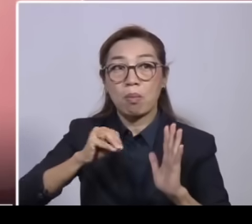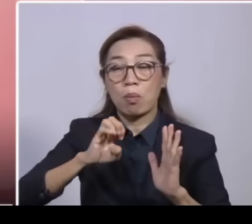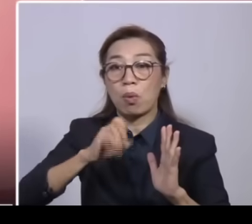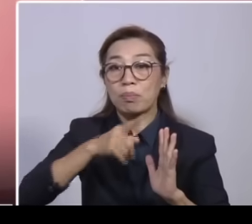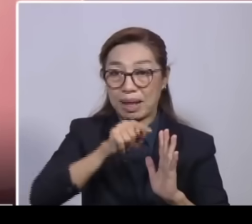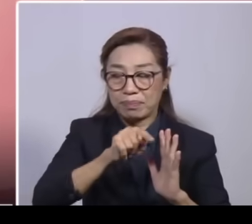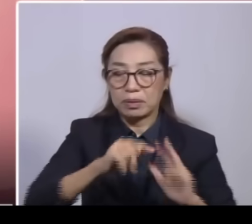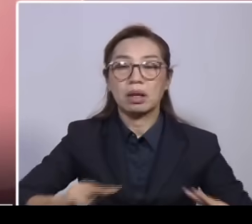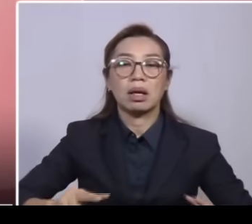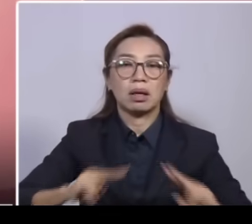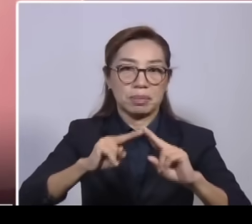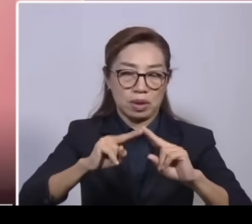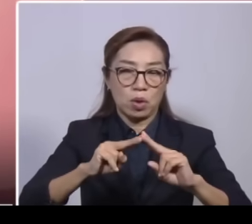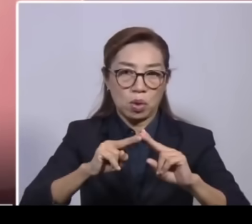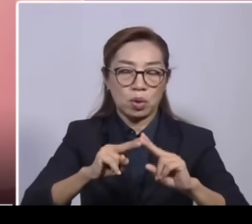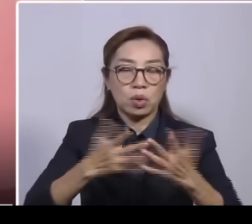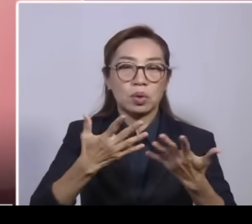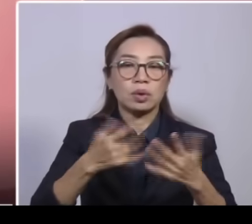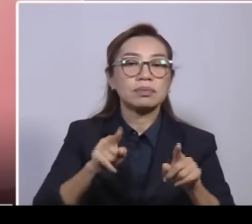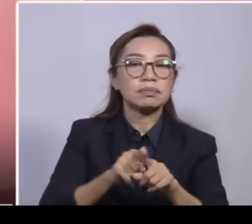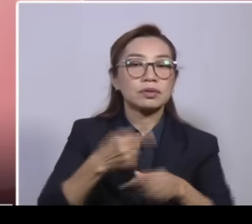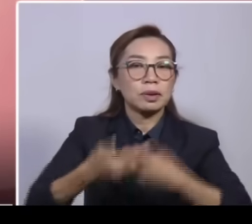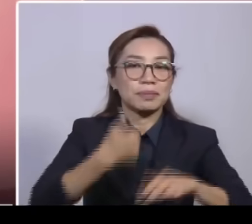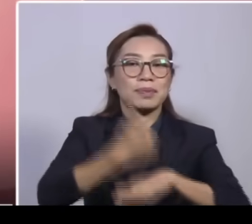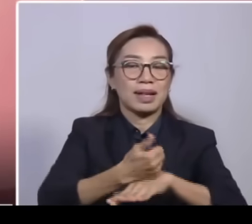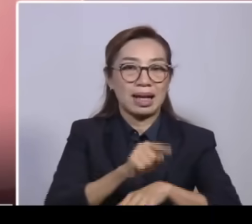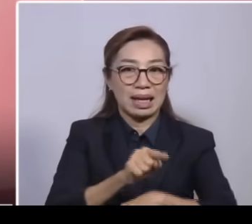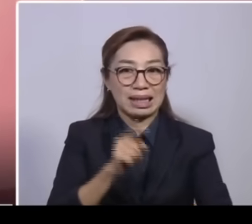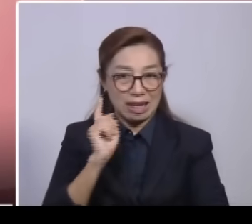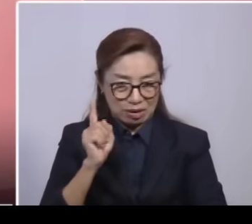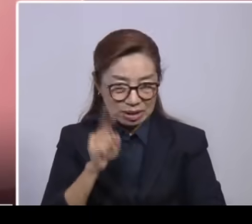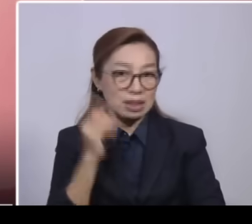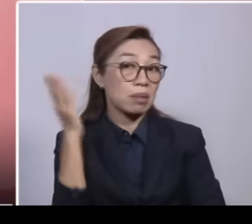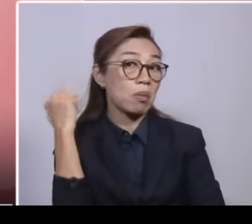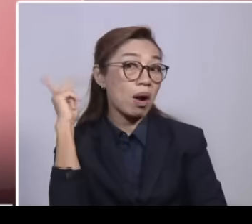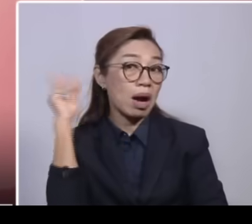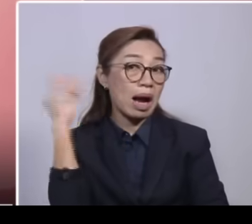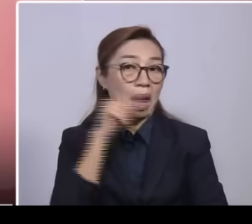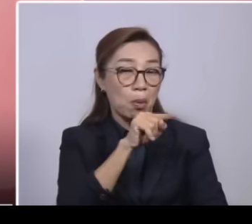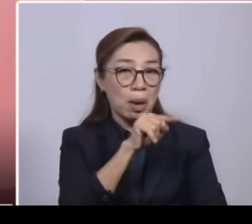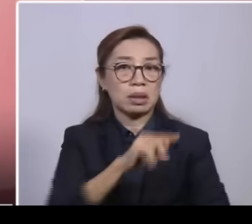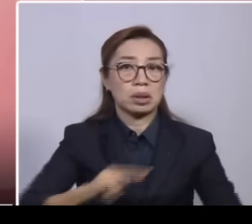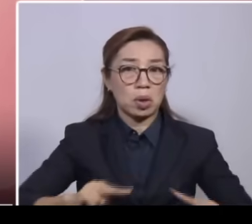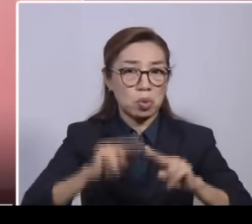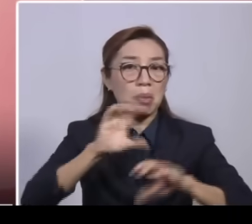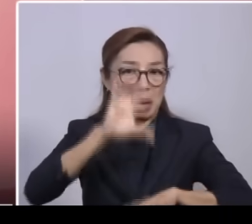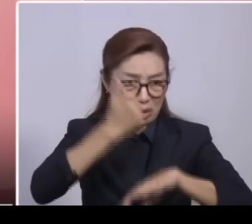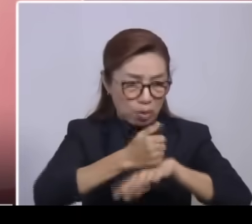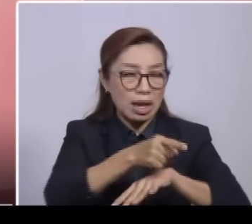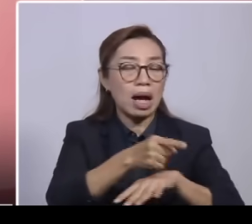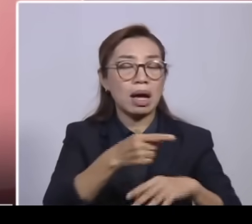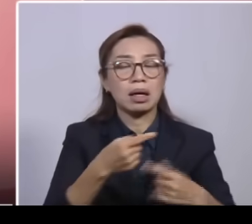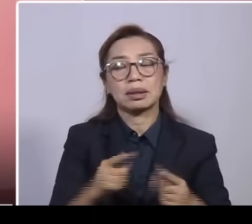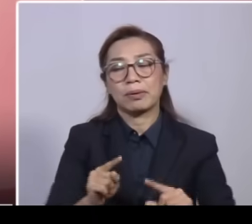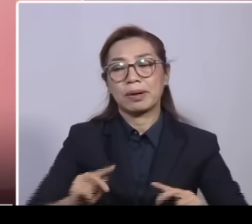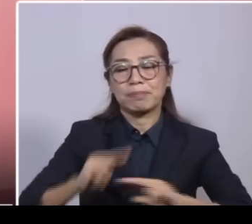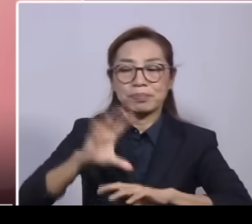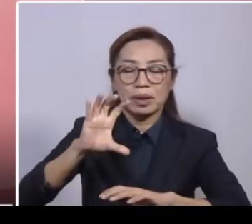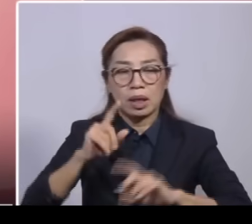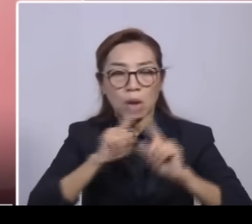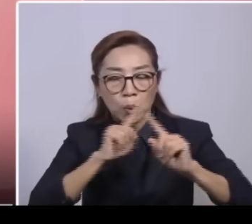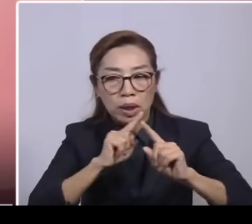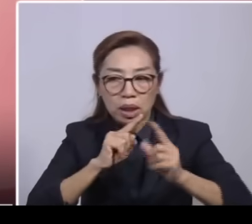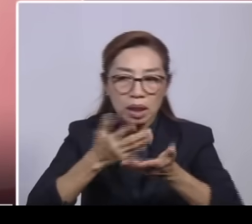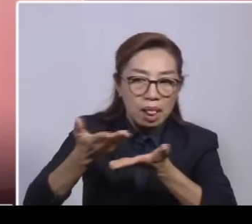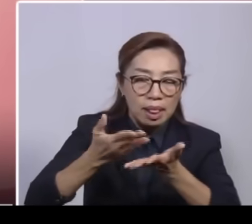คุณภูมิทำก็อาจจะสาขาว่าจะได้เป็นมธ 1ด้วยเออไปคุมมหาดไทยแต่ว่ามันตก